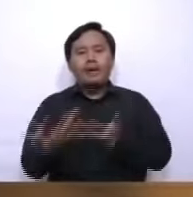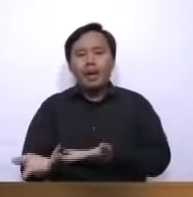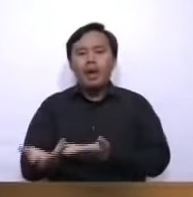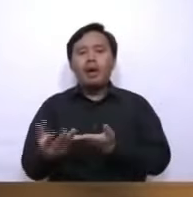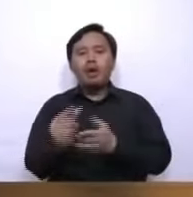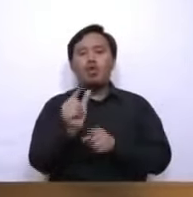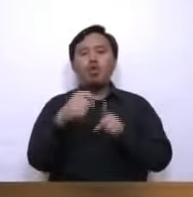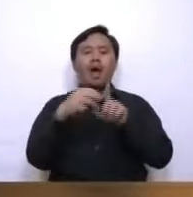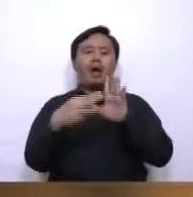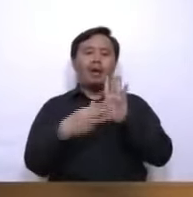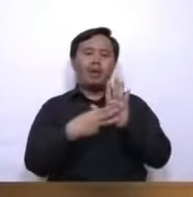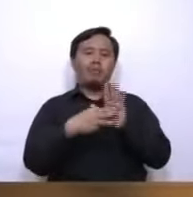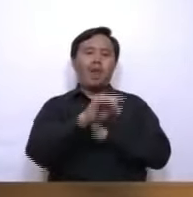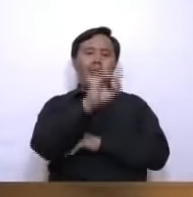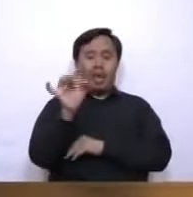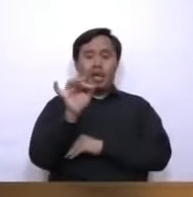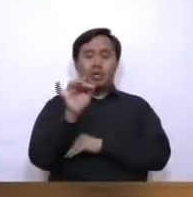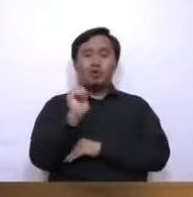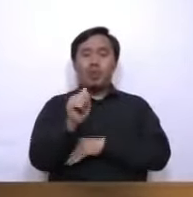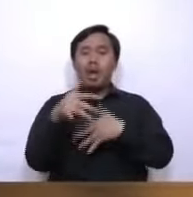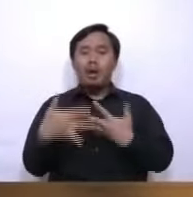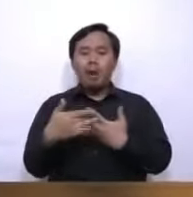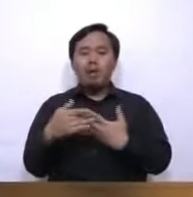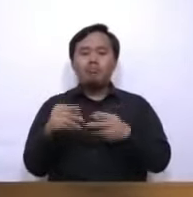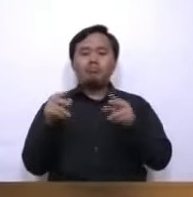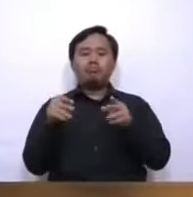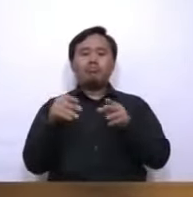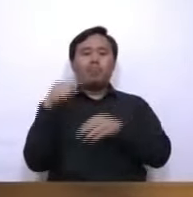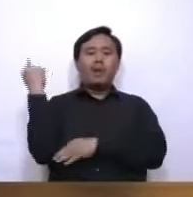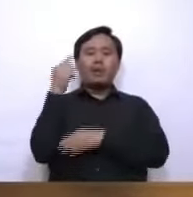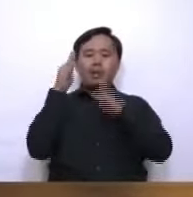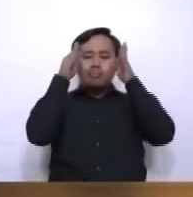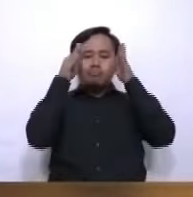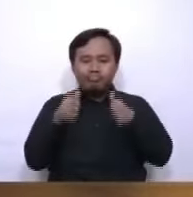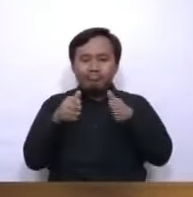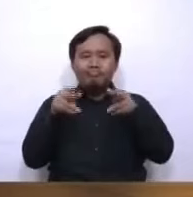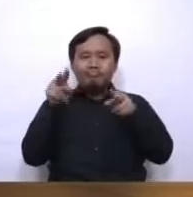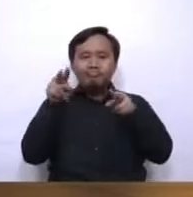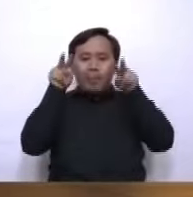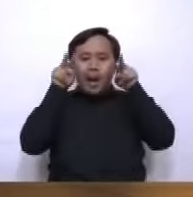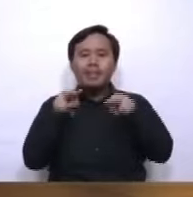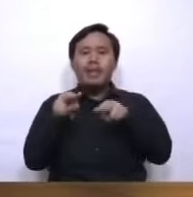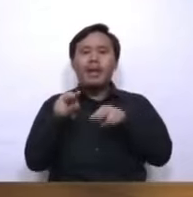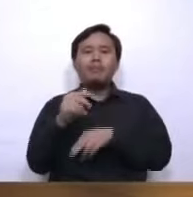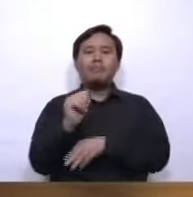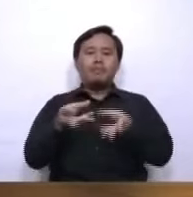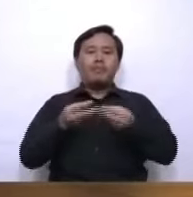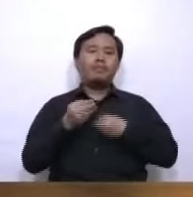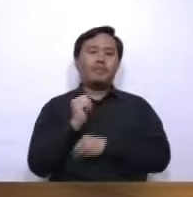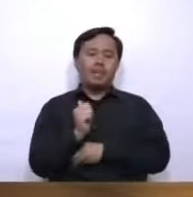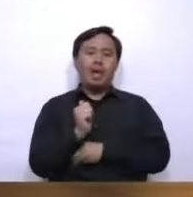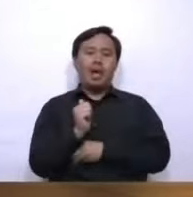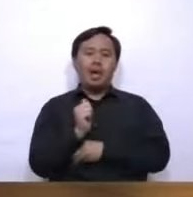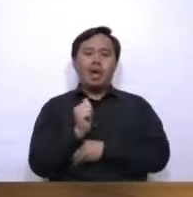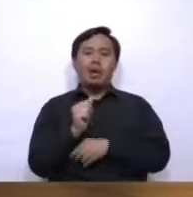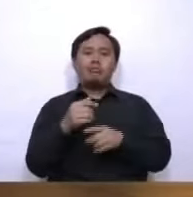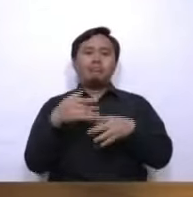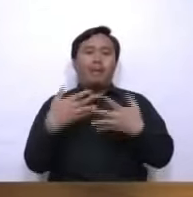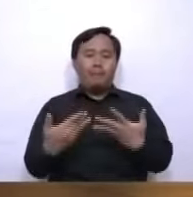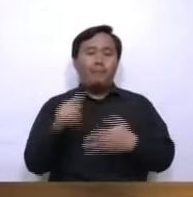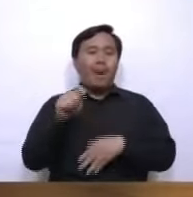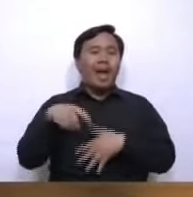UKMK sehingga mereka akan mendapatkan perhatian yang khusus dari pemerintah. Dengan apa? Pertama dengan 1 juta